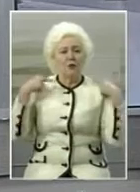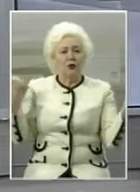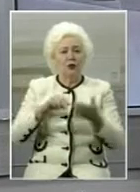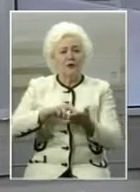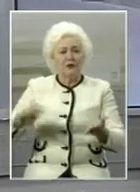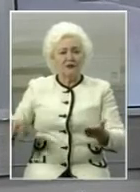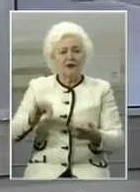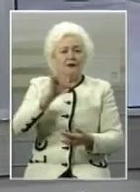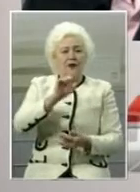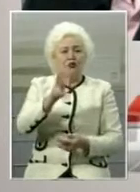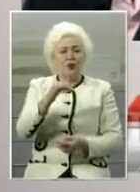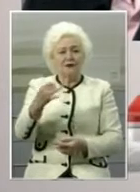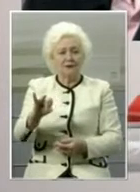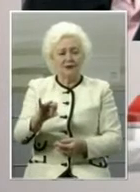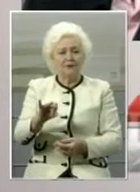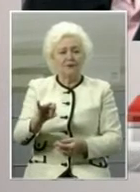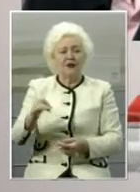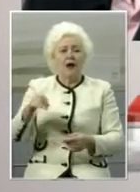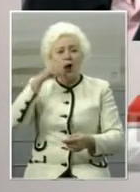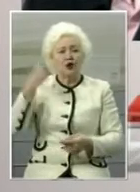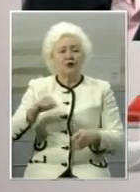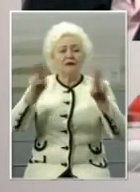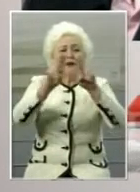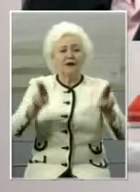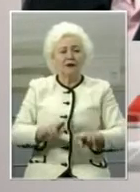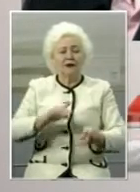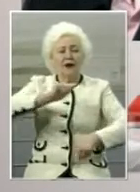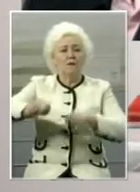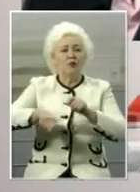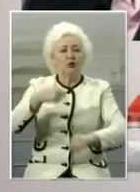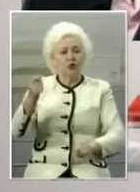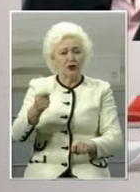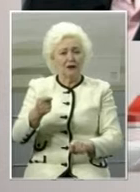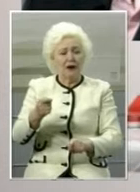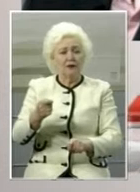Козій. Російська Федерація порушила